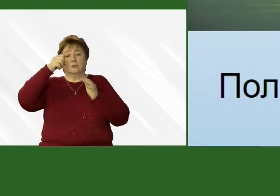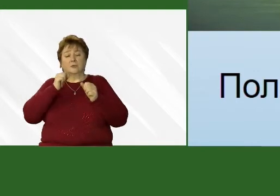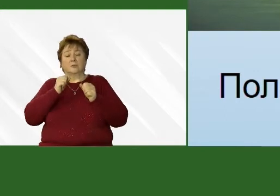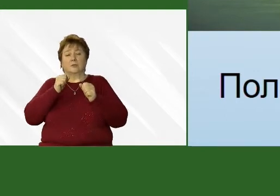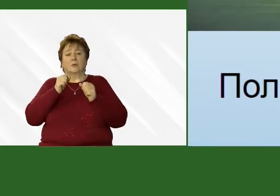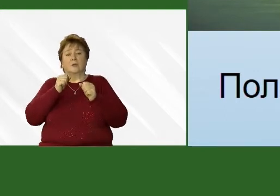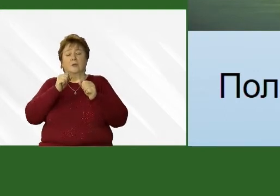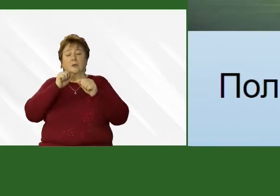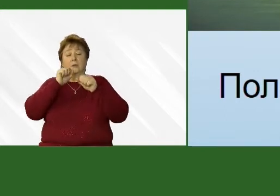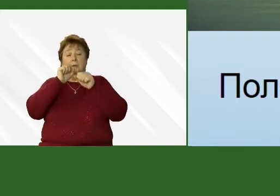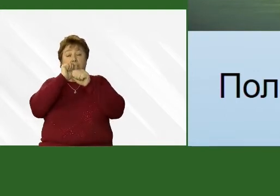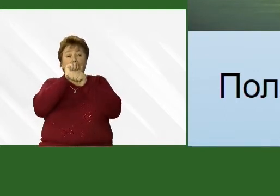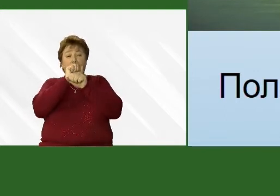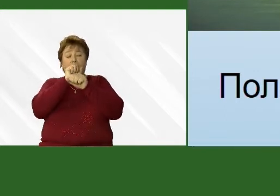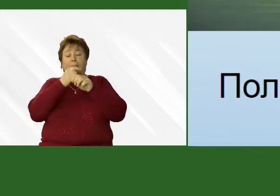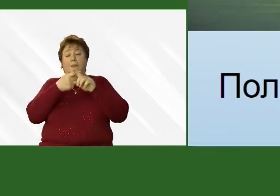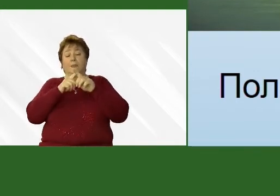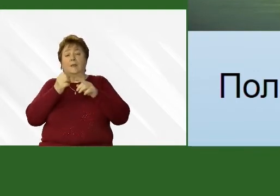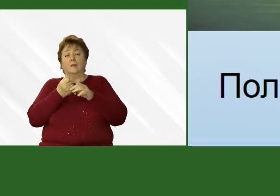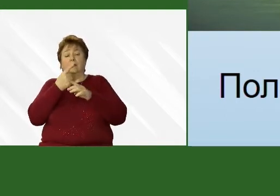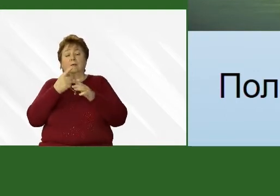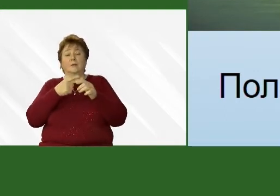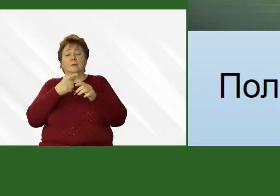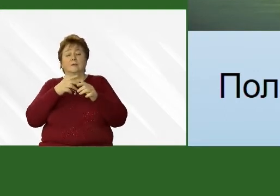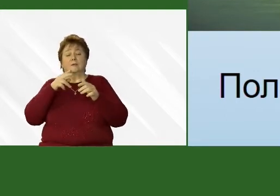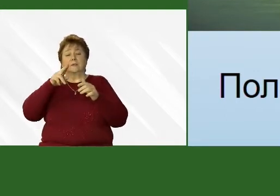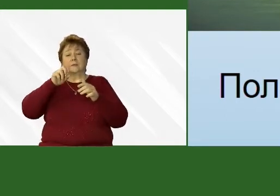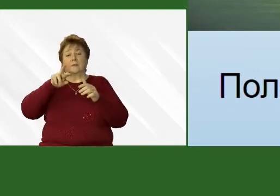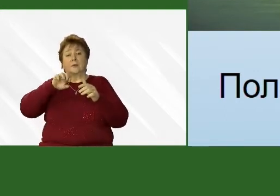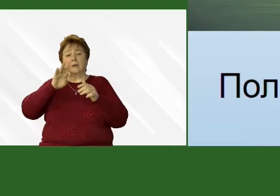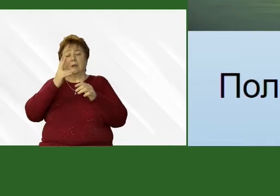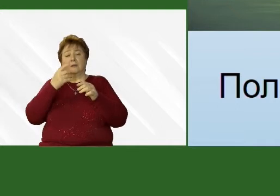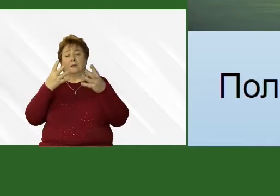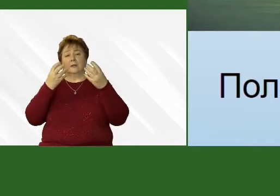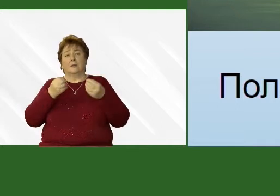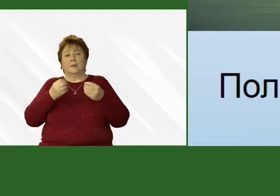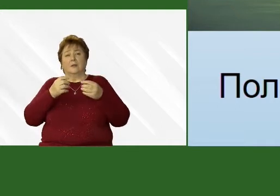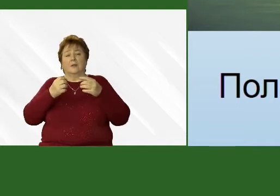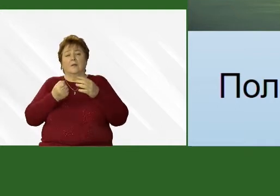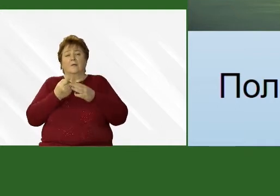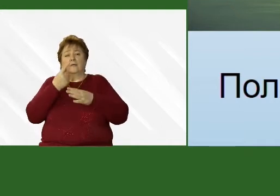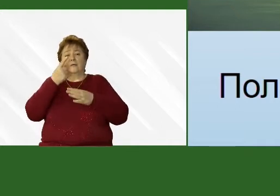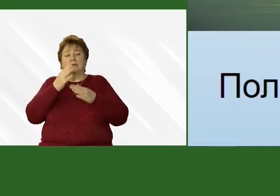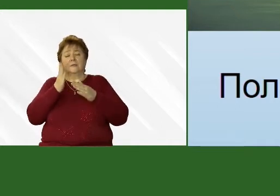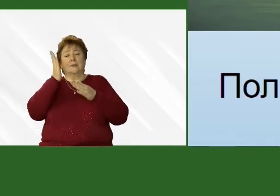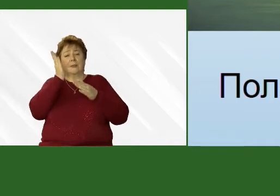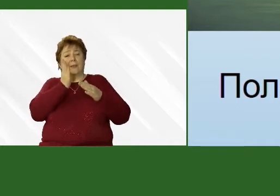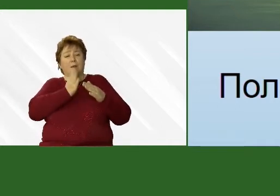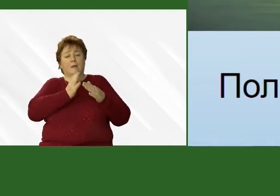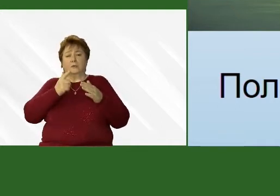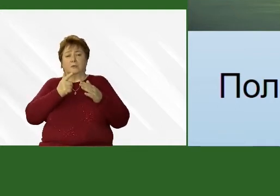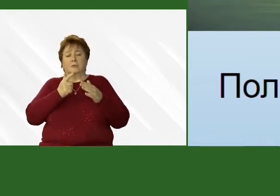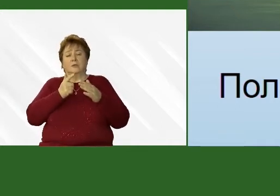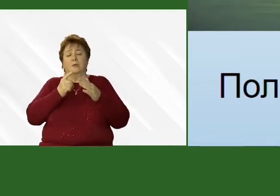солнцестояния? Это явление называется полярным днем и возникает вследствие определенного наклона земной